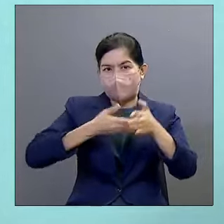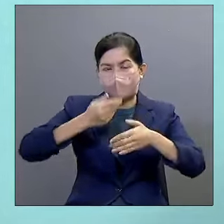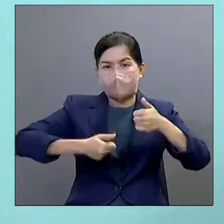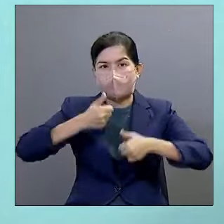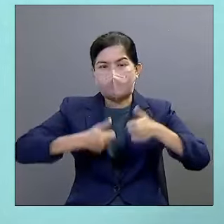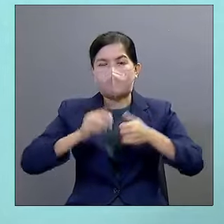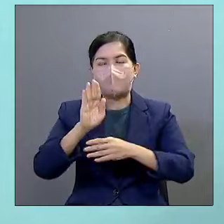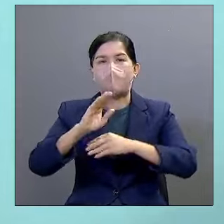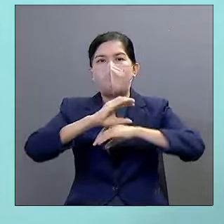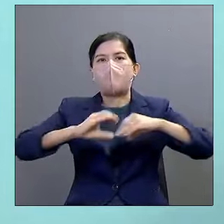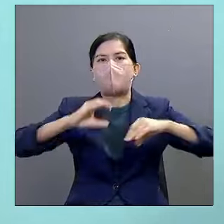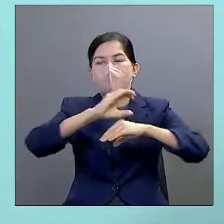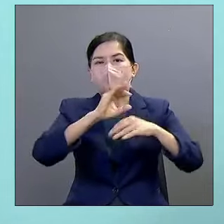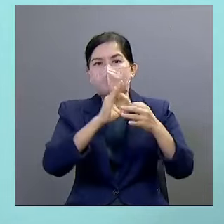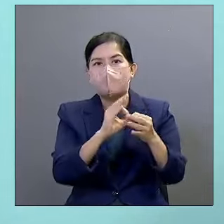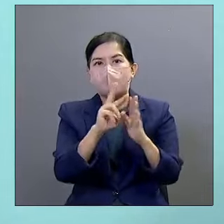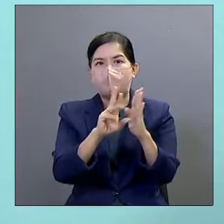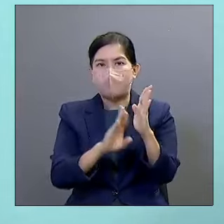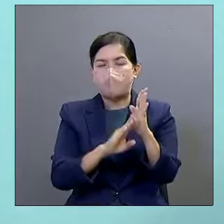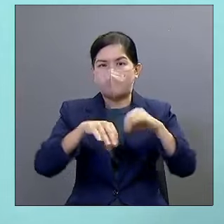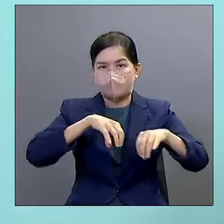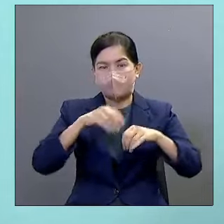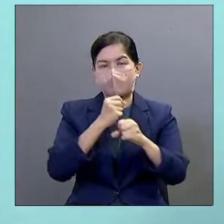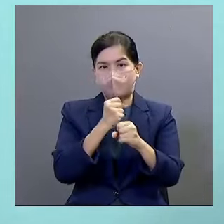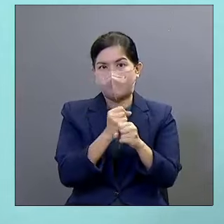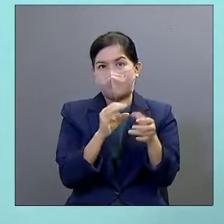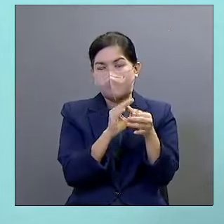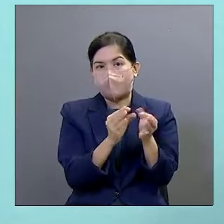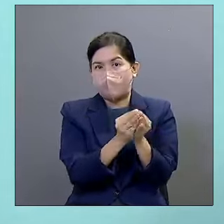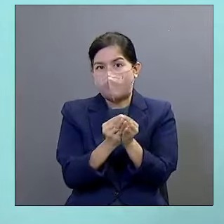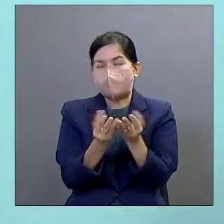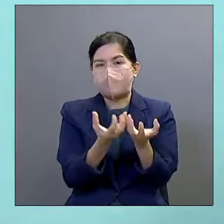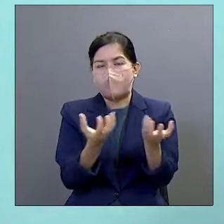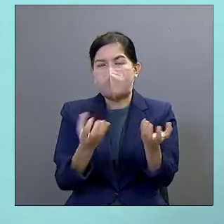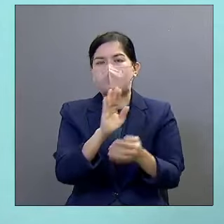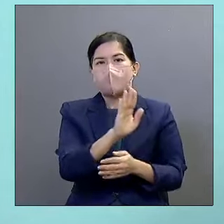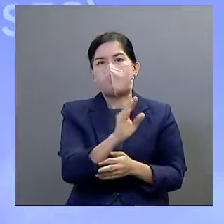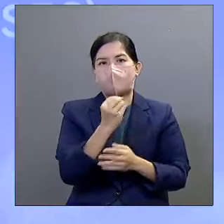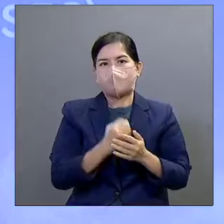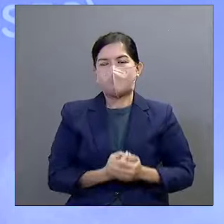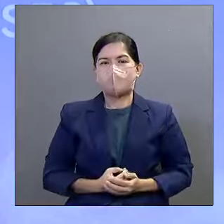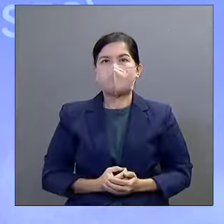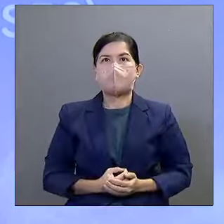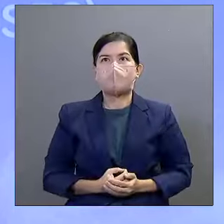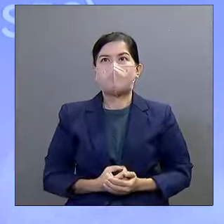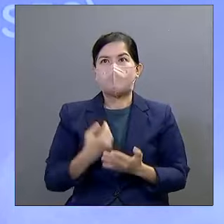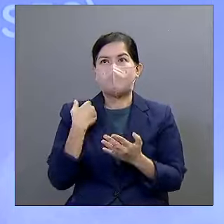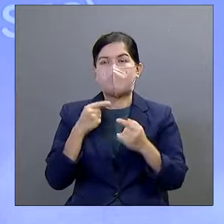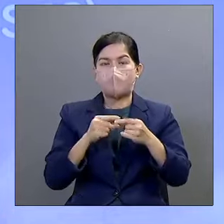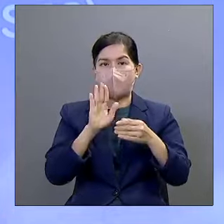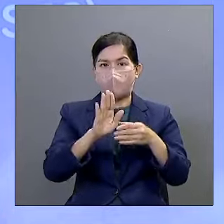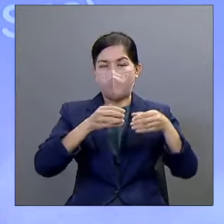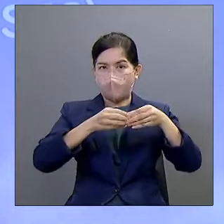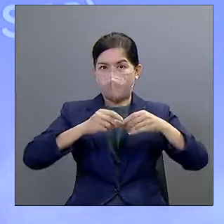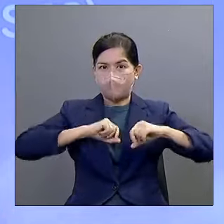ครงการพัฒนาระบบผลิตอาหารอัตโนมัติและครบวงจรสำหรับนักบินอวกาศค่ะโอ้ระดับเยาวชนนะคะคุณผู้ชม